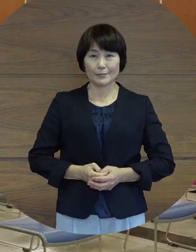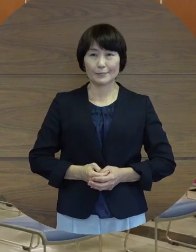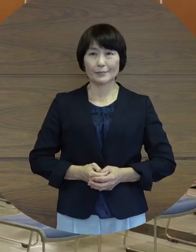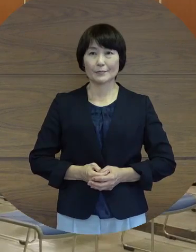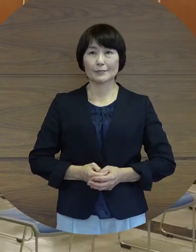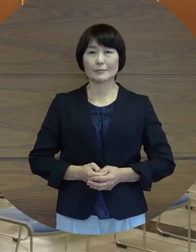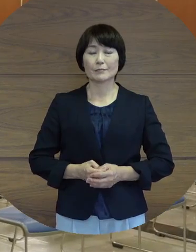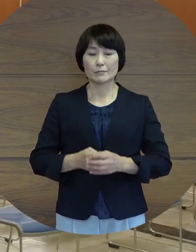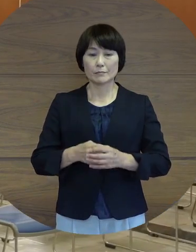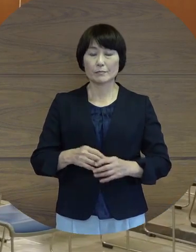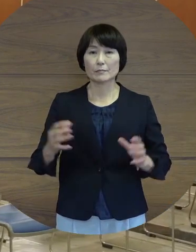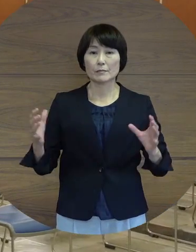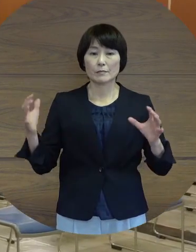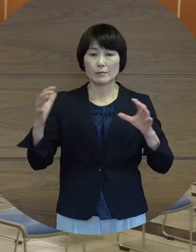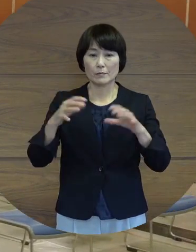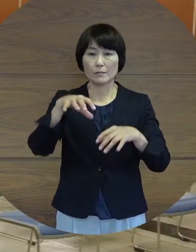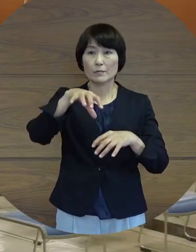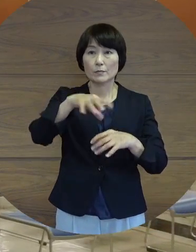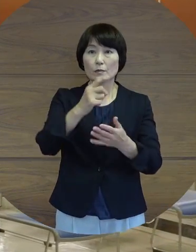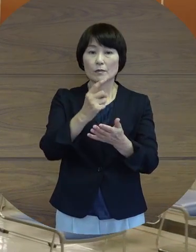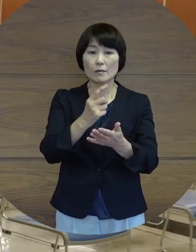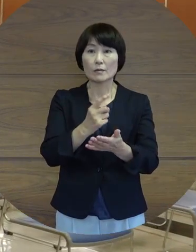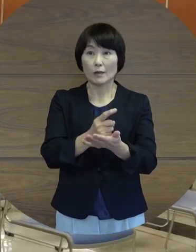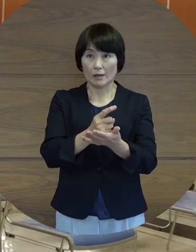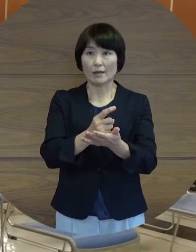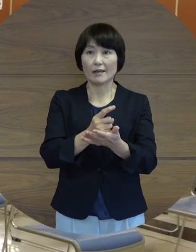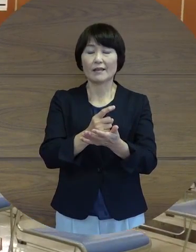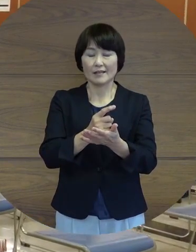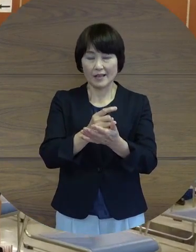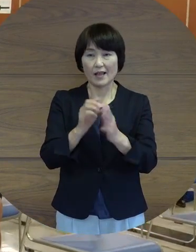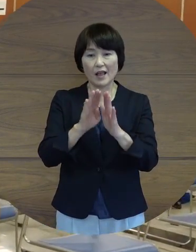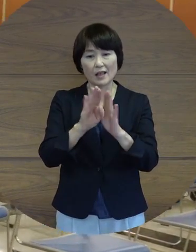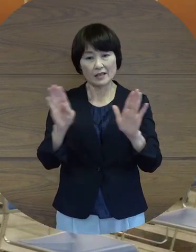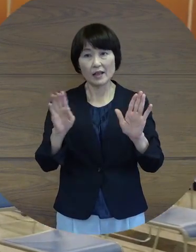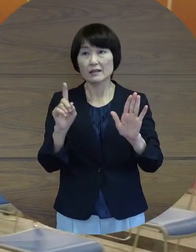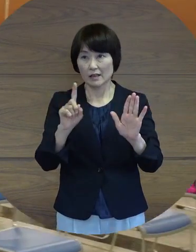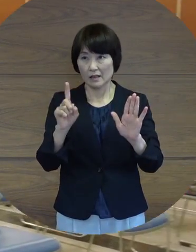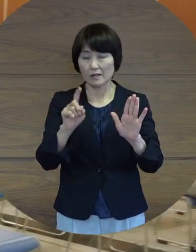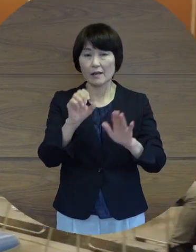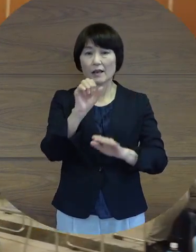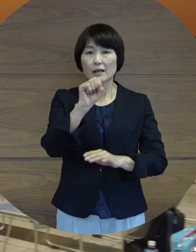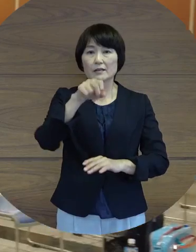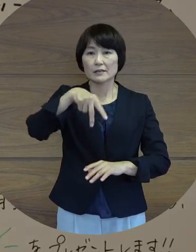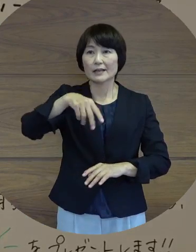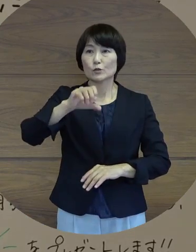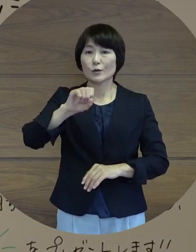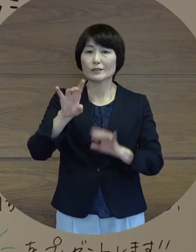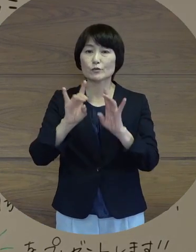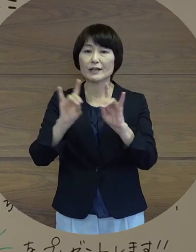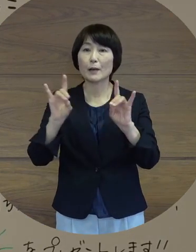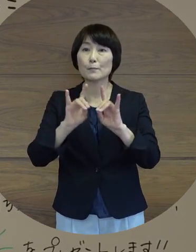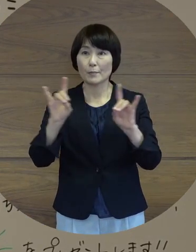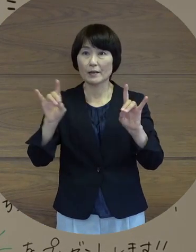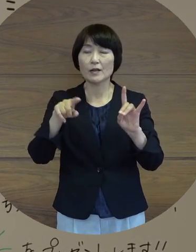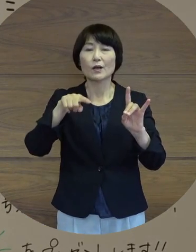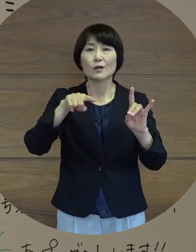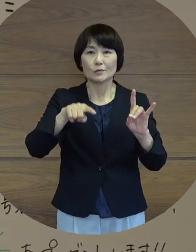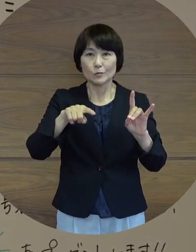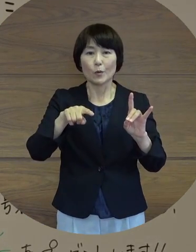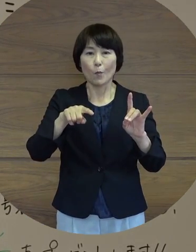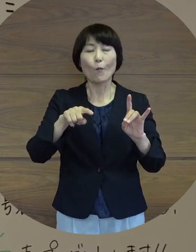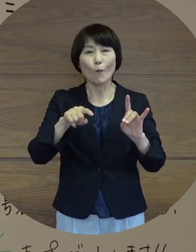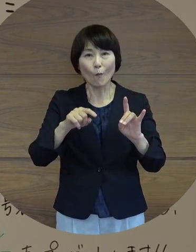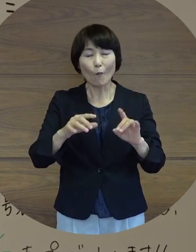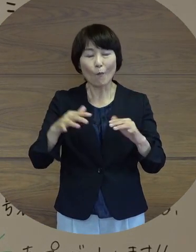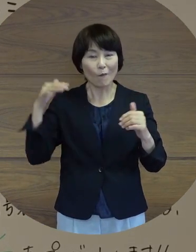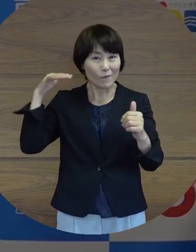来場者限定で実施をされました、SNS キャンペーン、こちらも、大変盛り上がりを